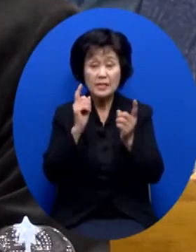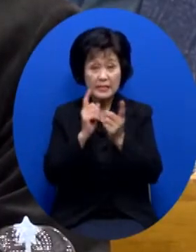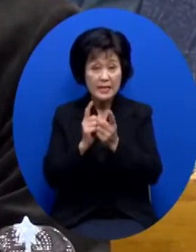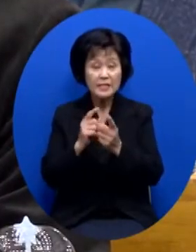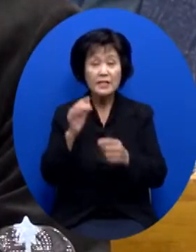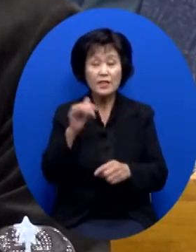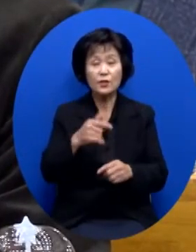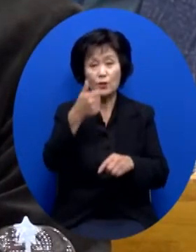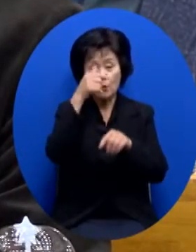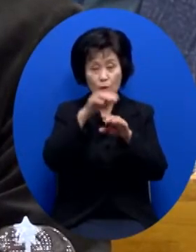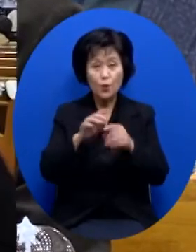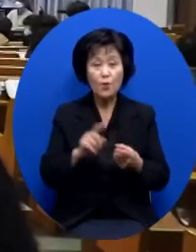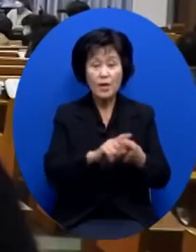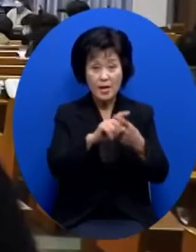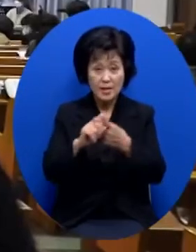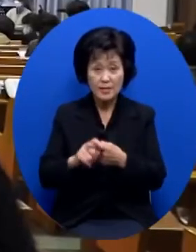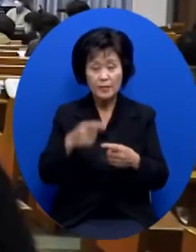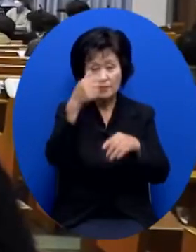교회연합집회도 진행됐습니다.